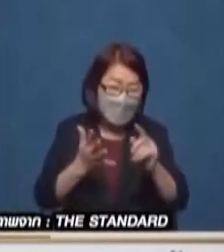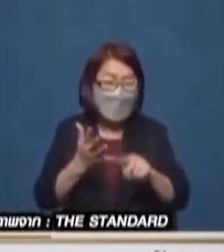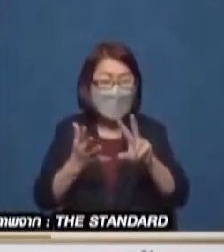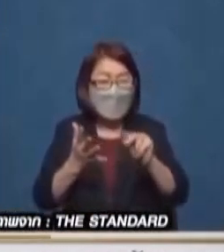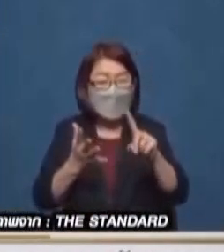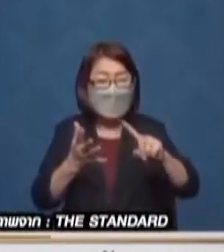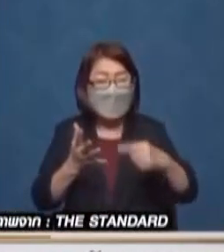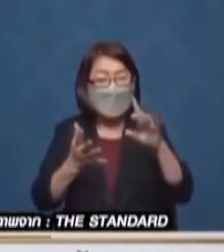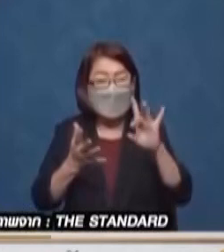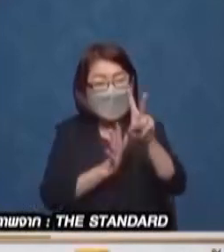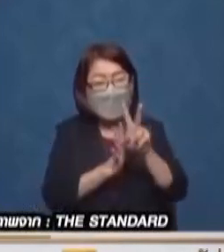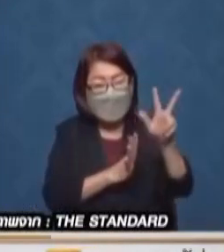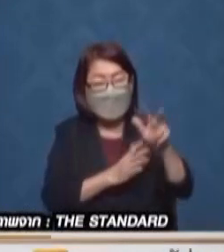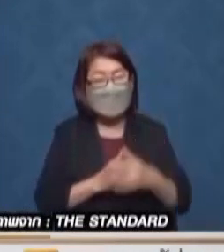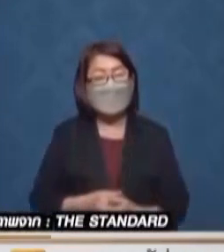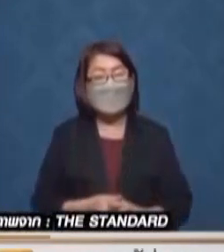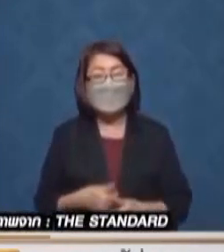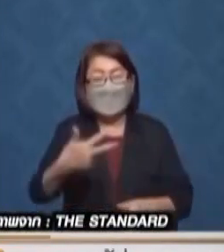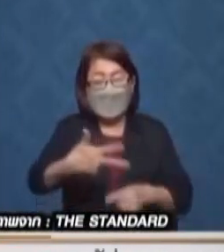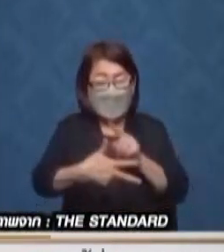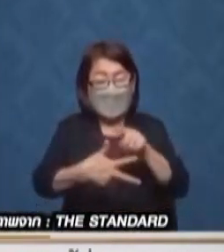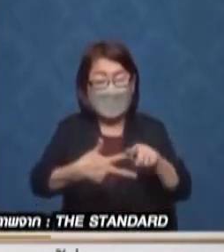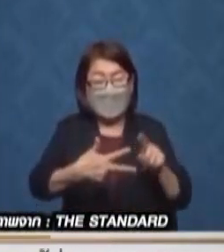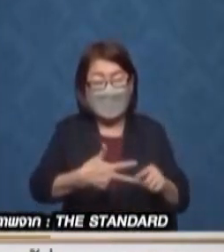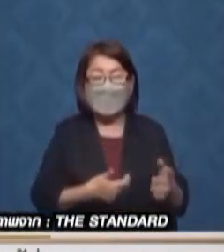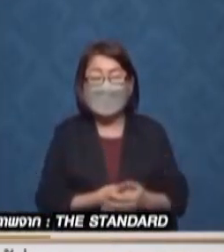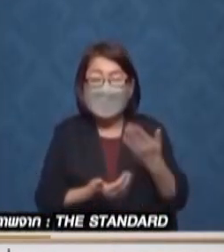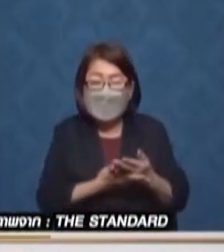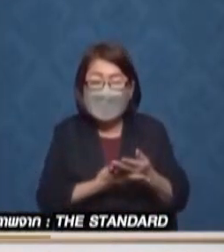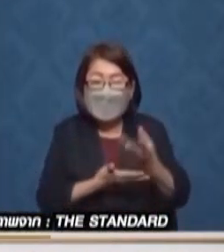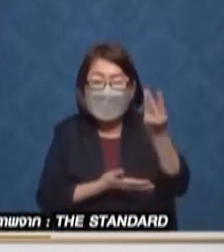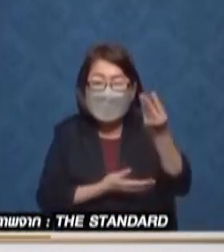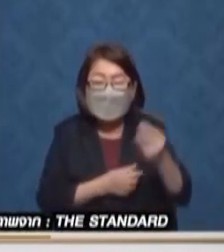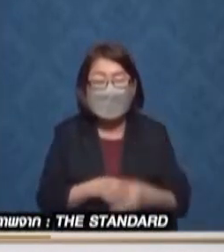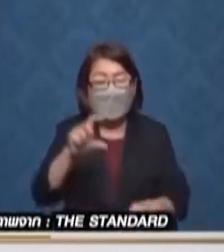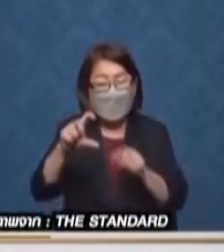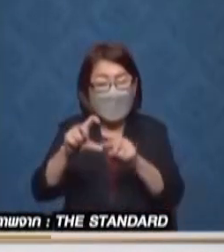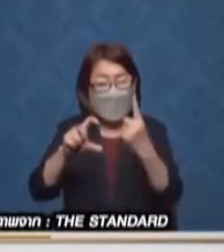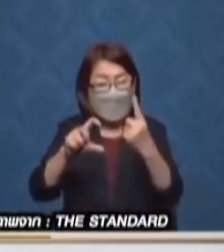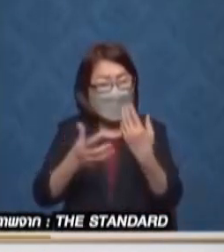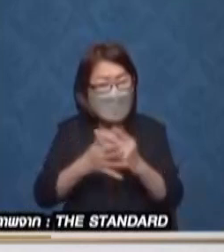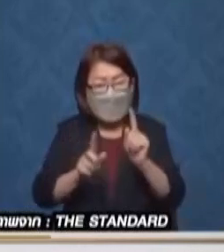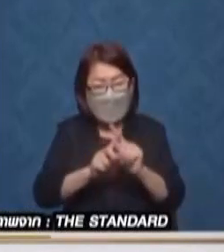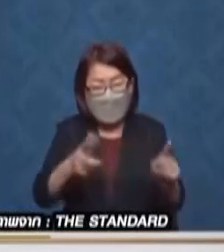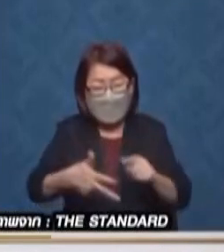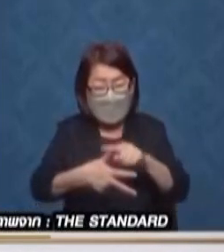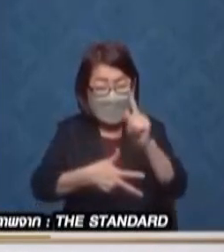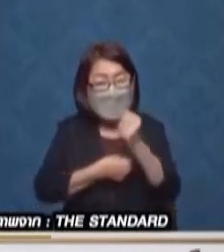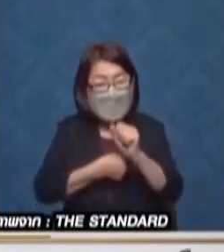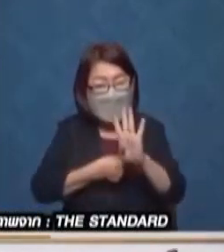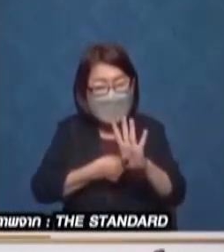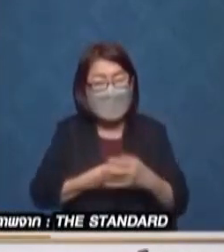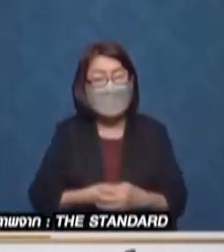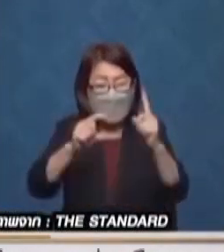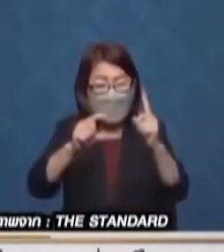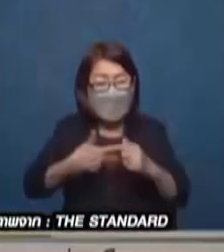มีการจัดซื้อ3ครั้งบริษัทคิดราคาค่าวัคซีนอยู่ในราคาที่ต่างกันครั้งที่1คิด14เหรียญครั้